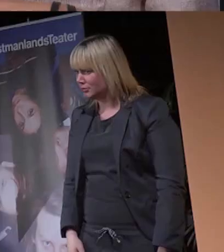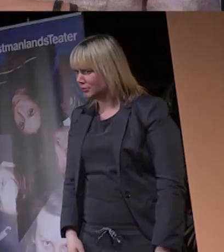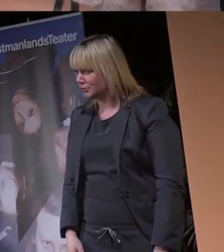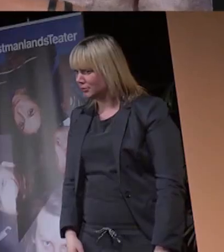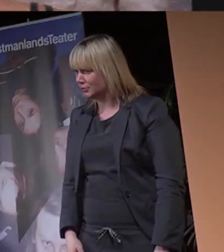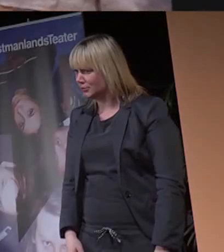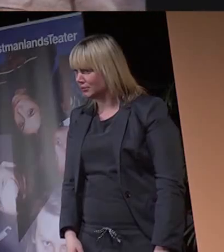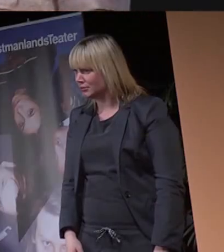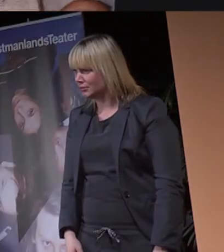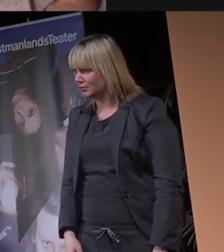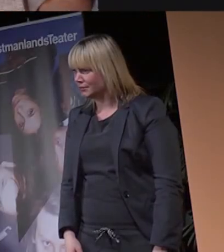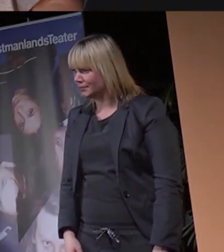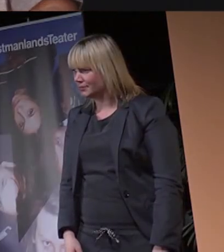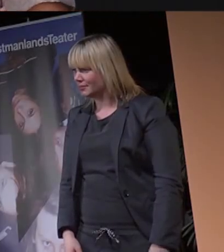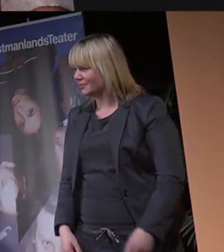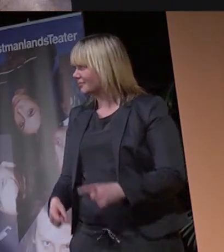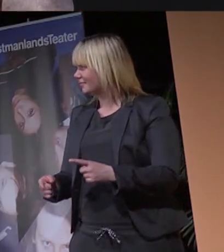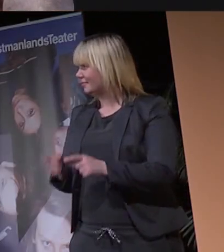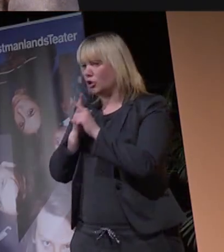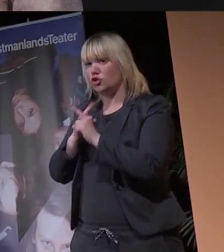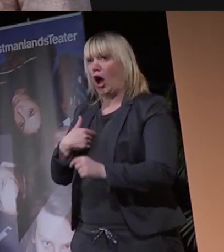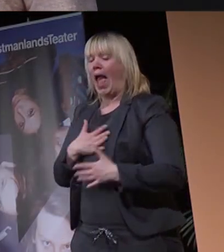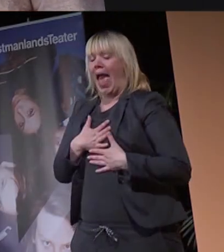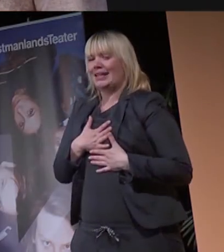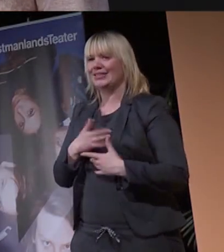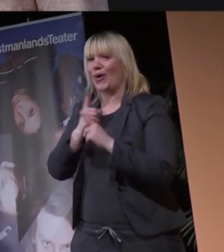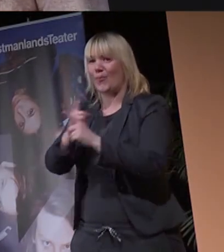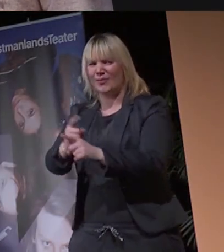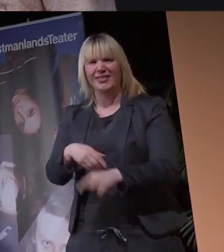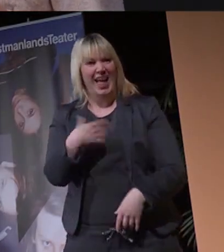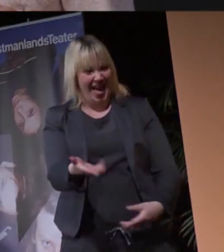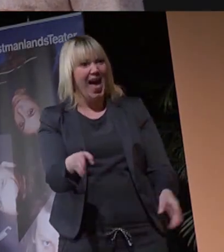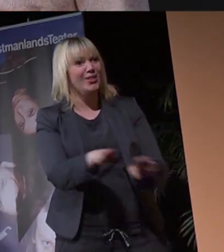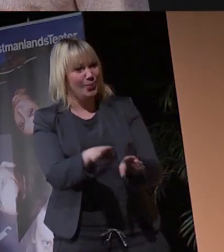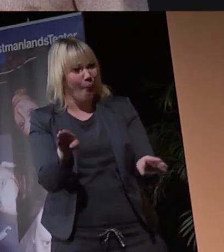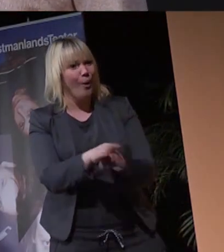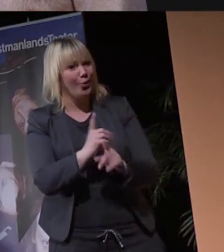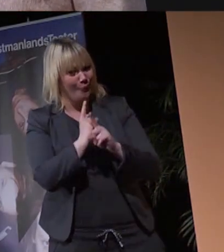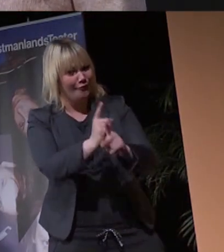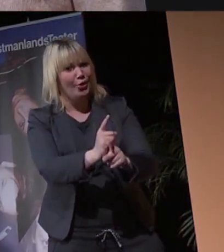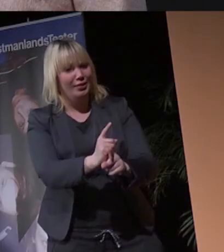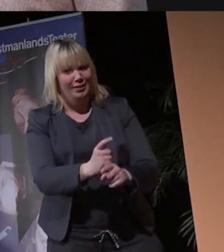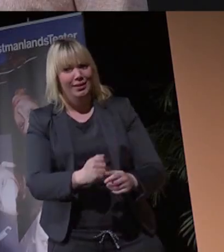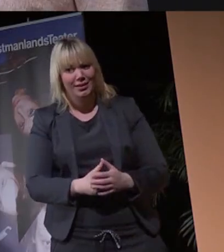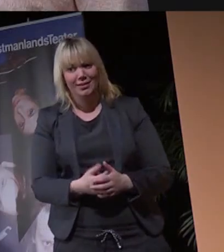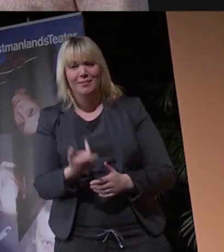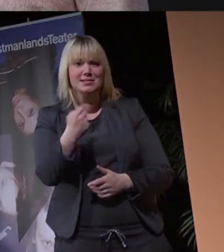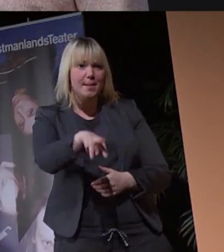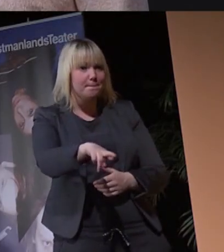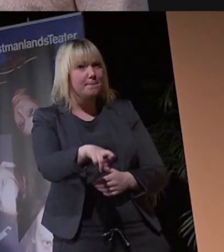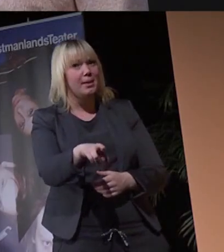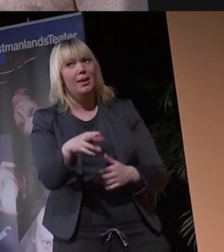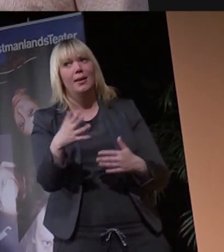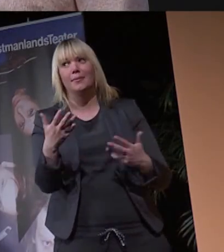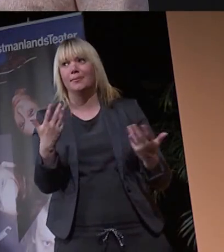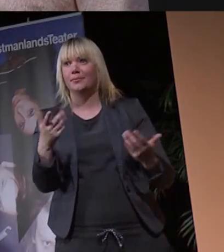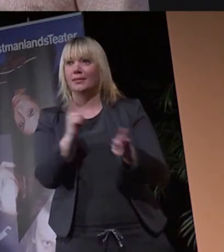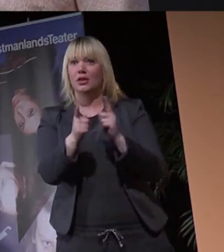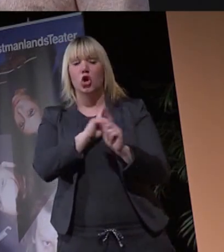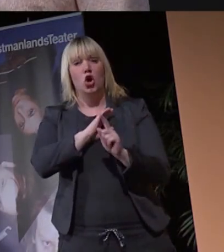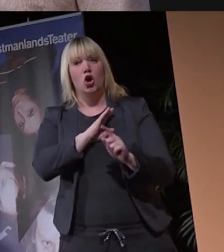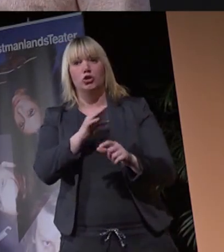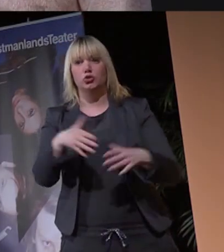på. Jag har jobbat på utlandsmyndighet och jag vet vad vi lägger liksom för summor på väldigt mycket saker som vi inte ens har uppföljning på. Nej. Så är ju